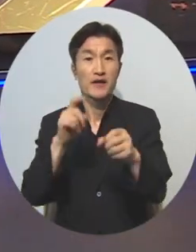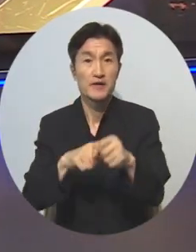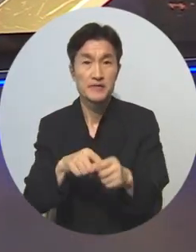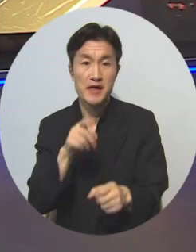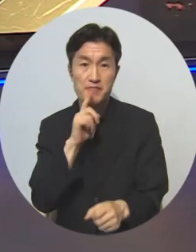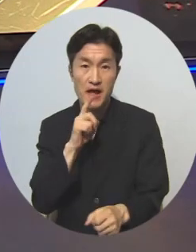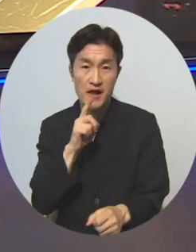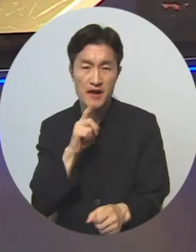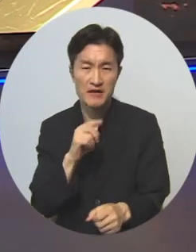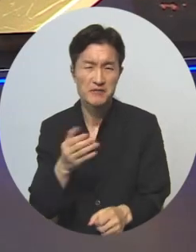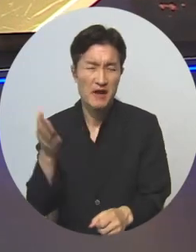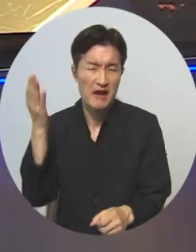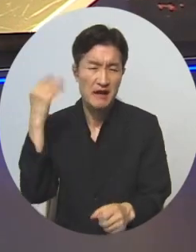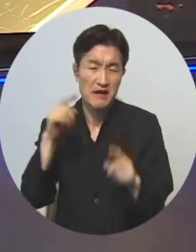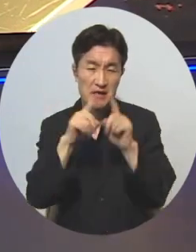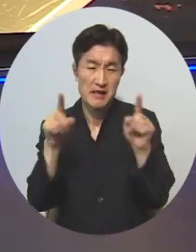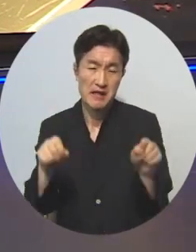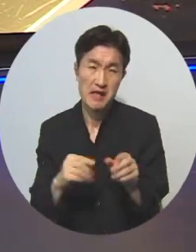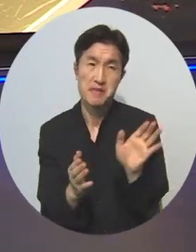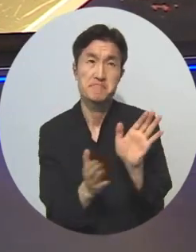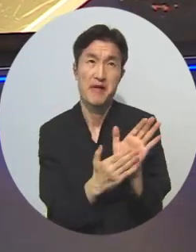진한 표기